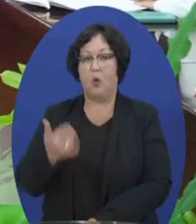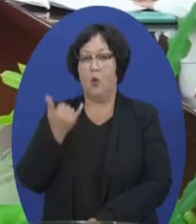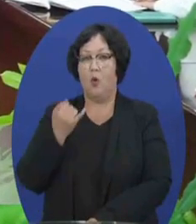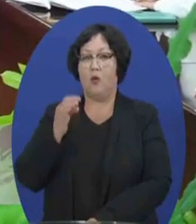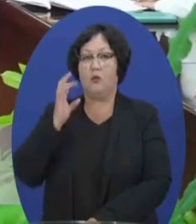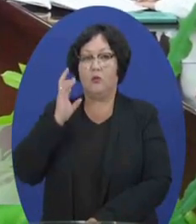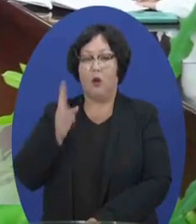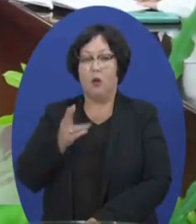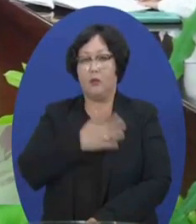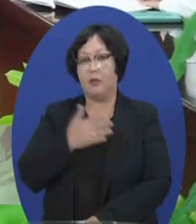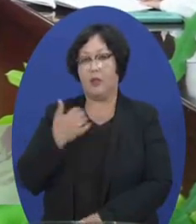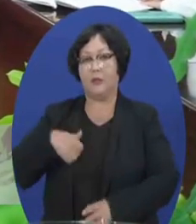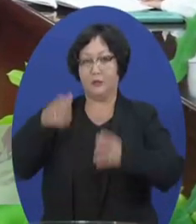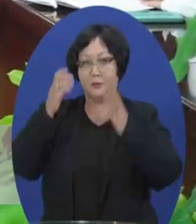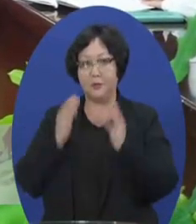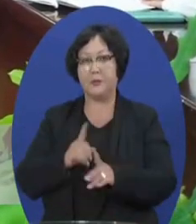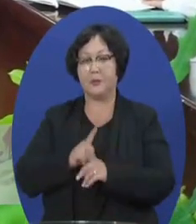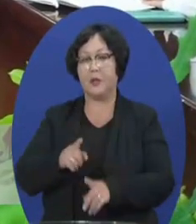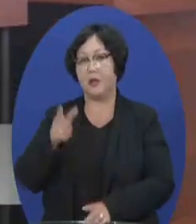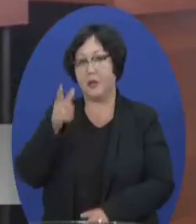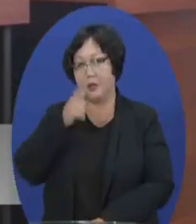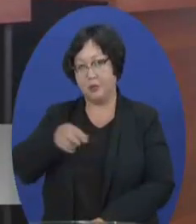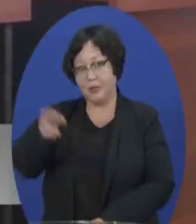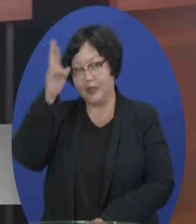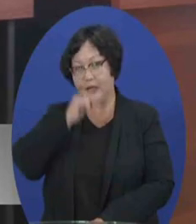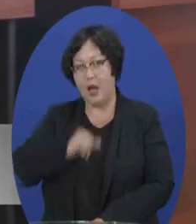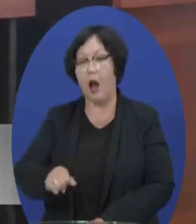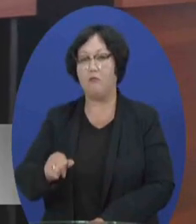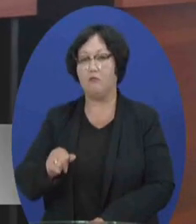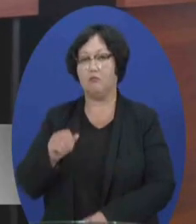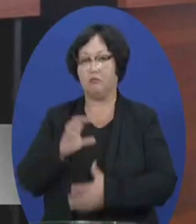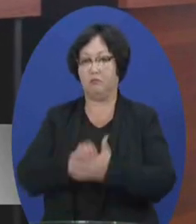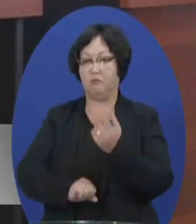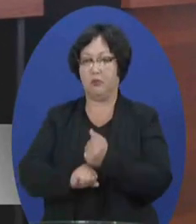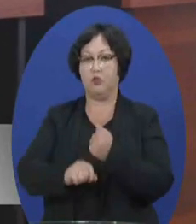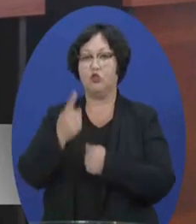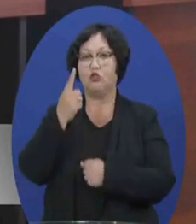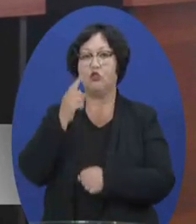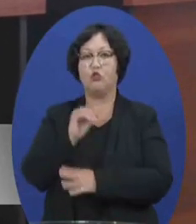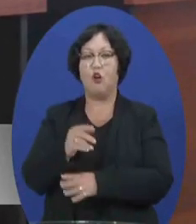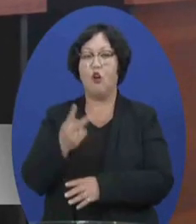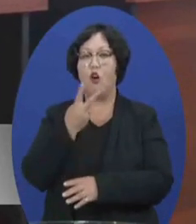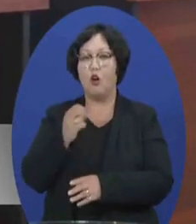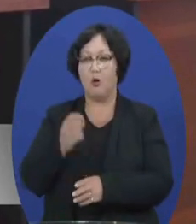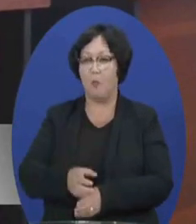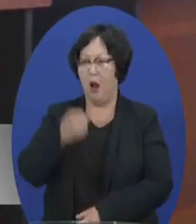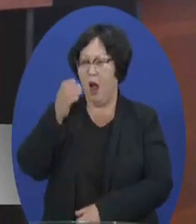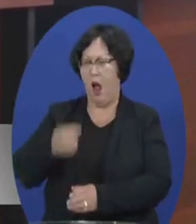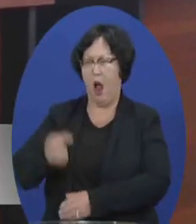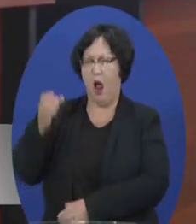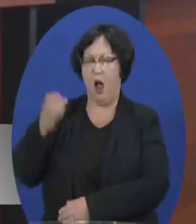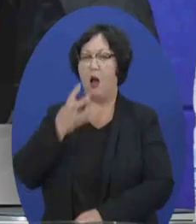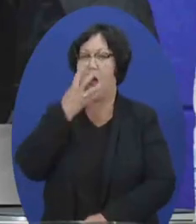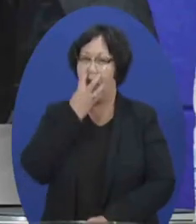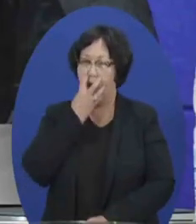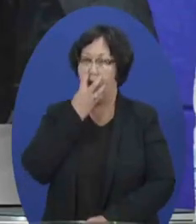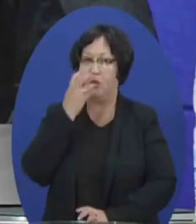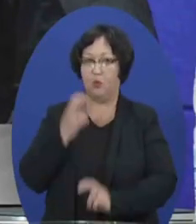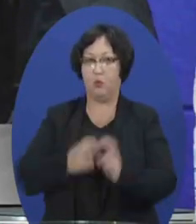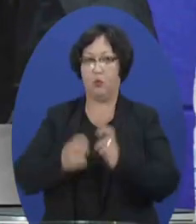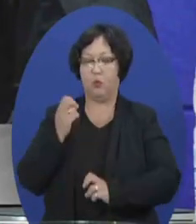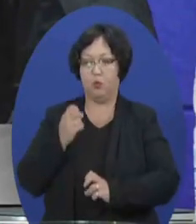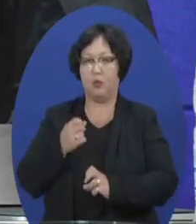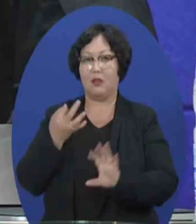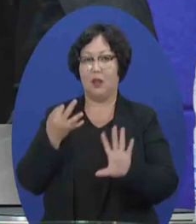Улсын онцгой комиссийн даргын шийдвэрийн дагуу эрүүл мэндийн яамны хөрөнгө оруулалтаар өдөртөө 20 болон цэнэглэх хүчин чадалтай хүчилтөрөгчийн үйлдвэрийг 8